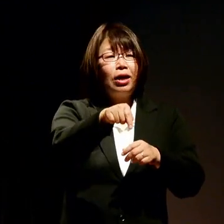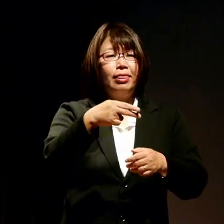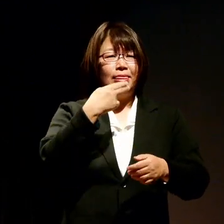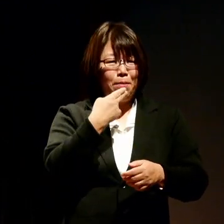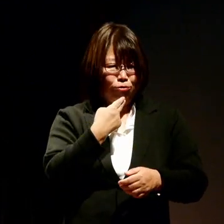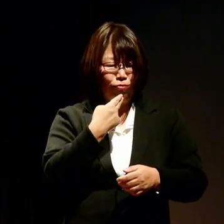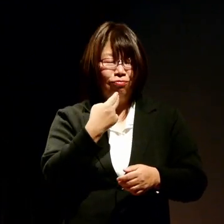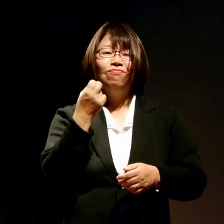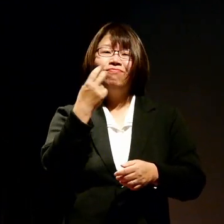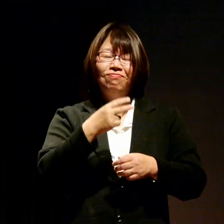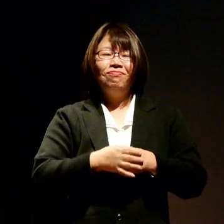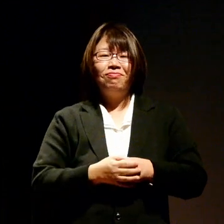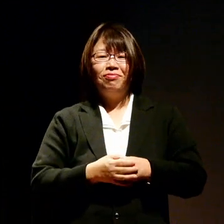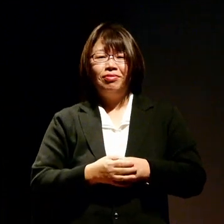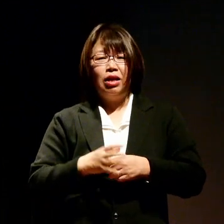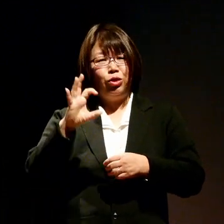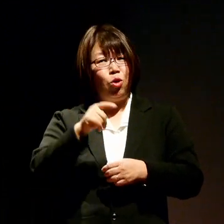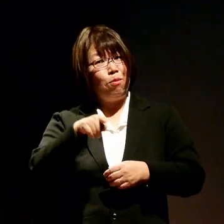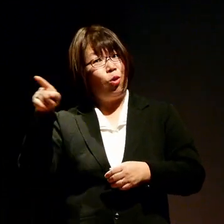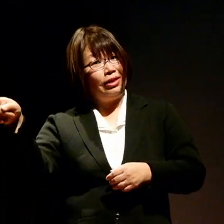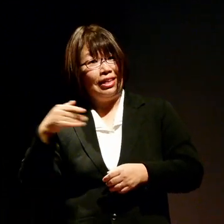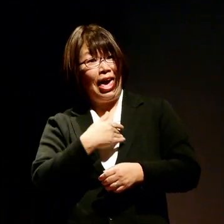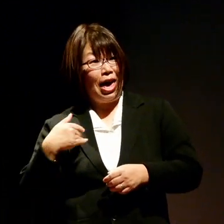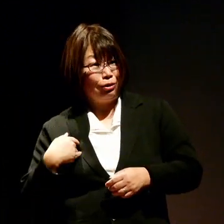て、トイレも行けて、